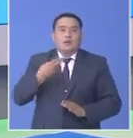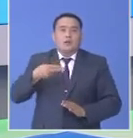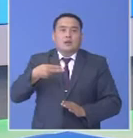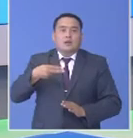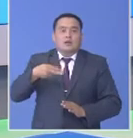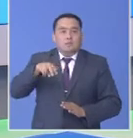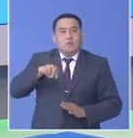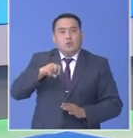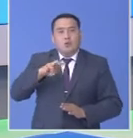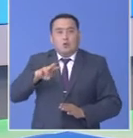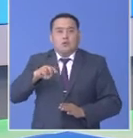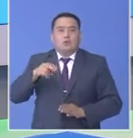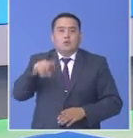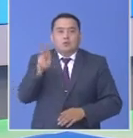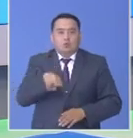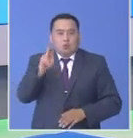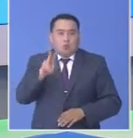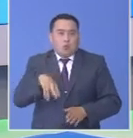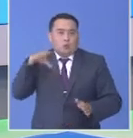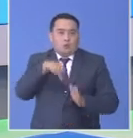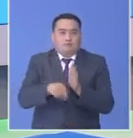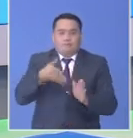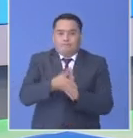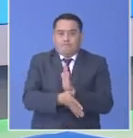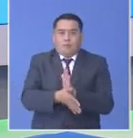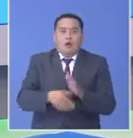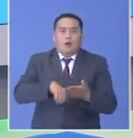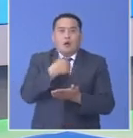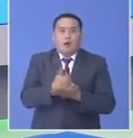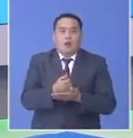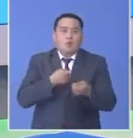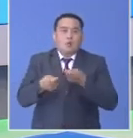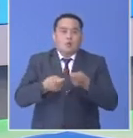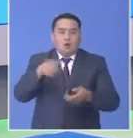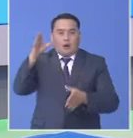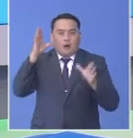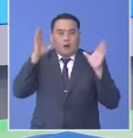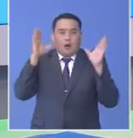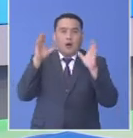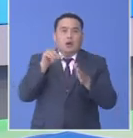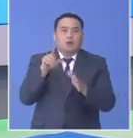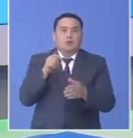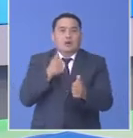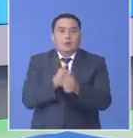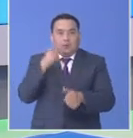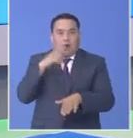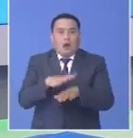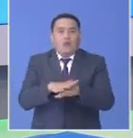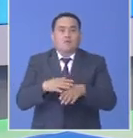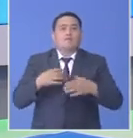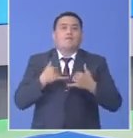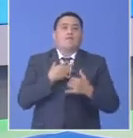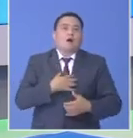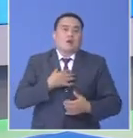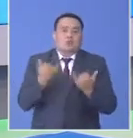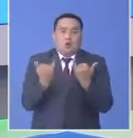миллиона долларов США. На торжественной церемонии открытия присутствовали главный муфти Казахстана, заместитель акима Алматинской области и другие важные